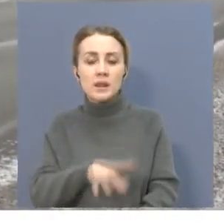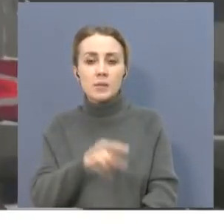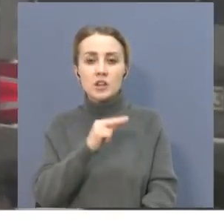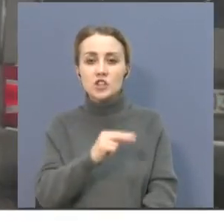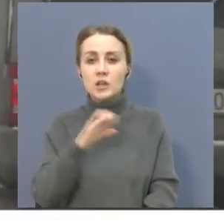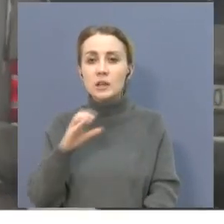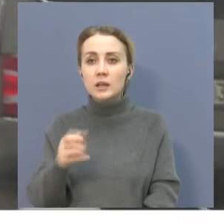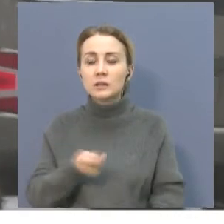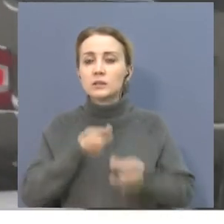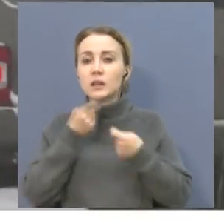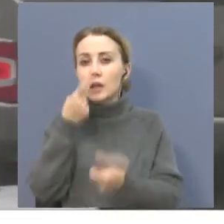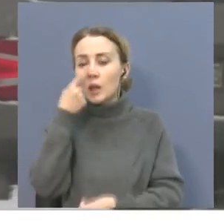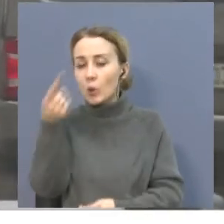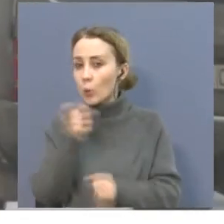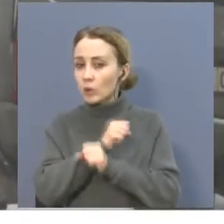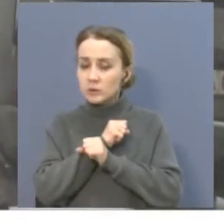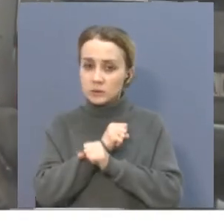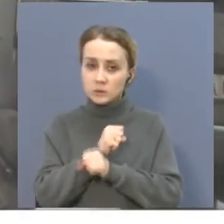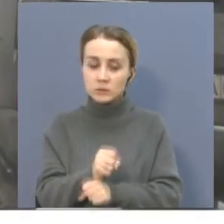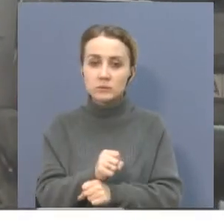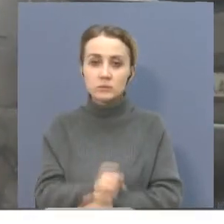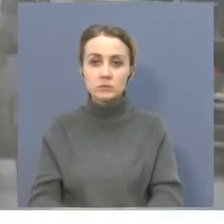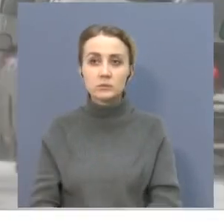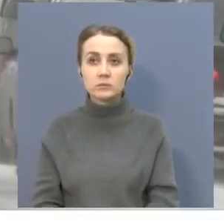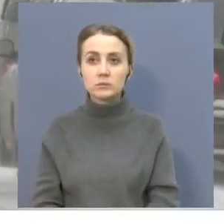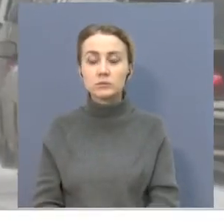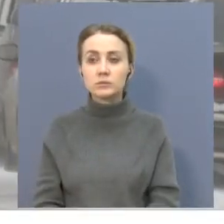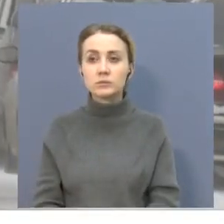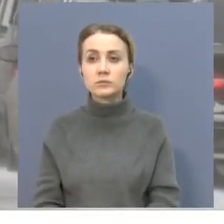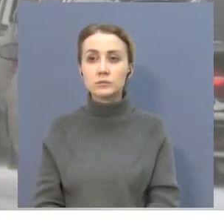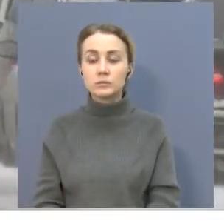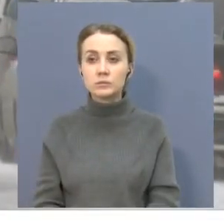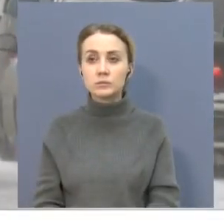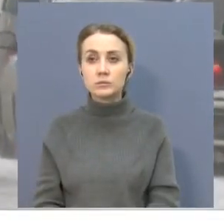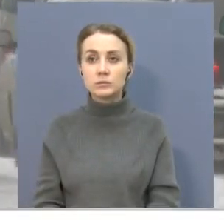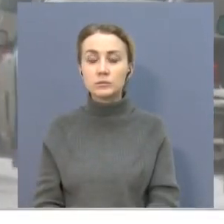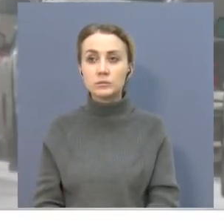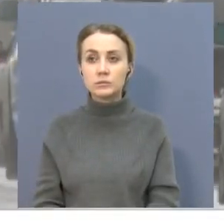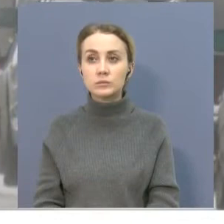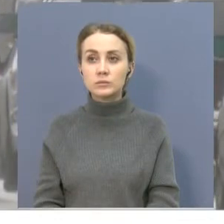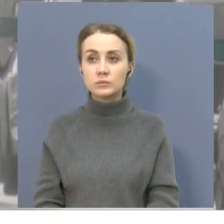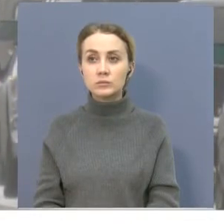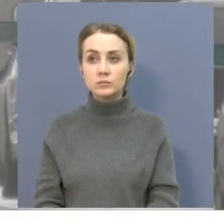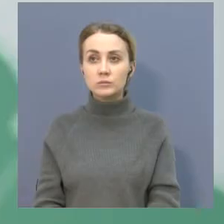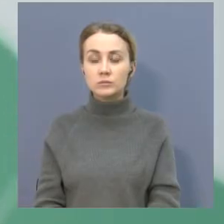шықпауын ескертеді. Абзал Жұмабек, Зарина Дүйсекеева, Азамат Бекмағанбетов, Көкше, Ақпарат.